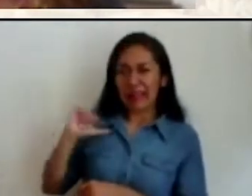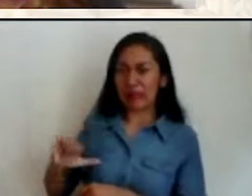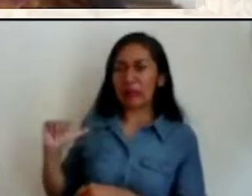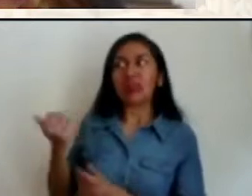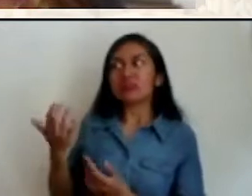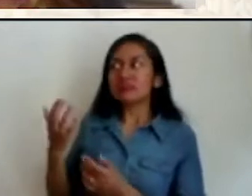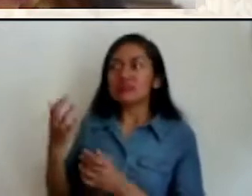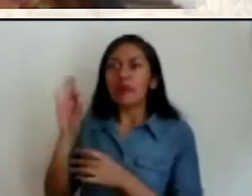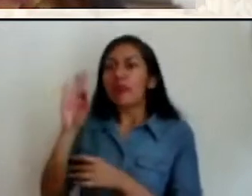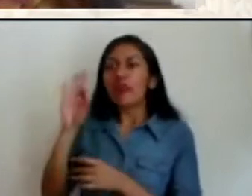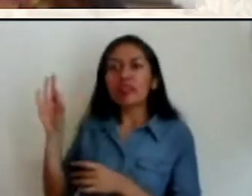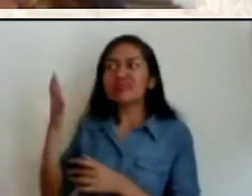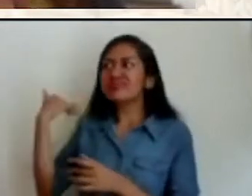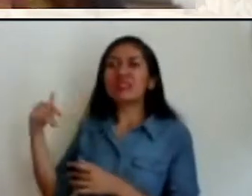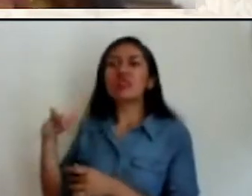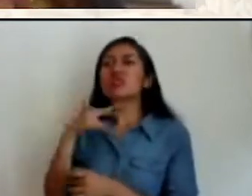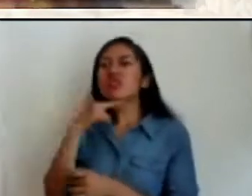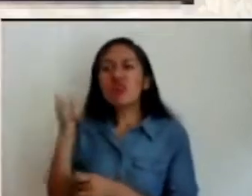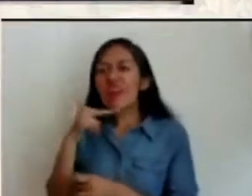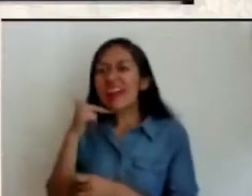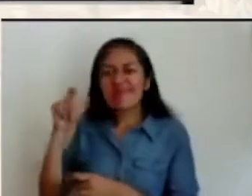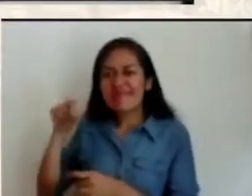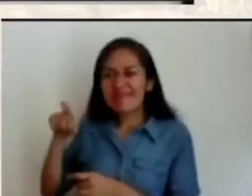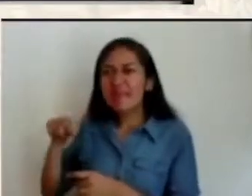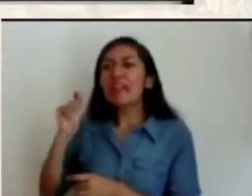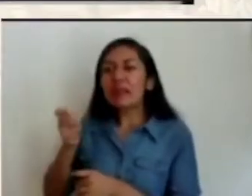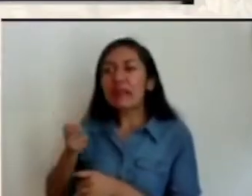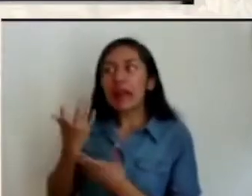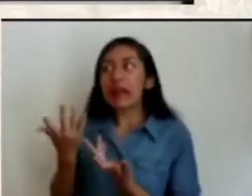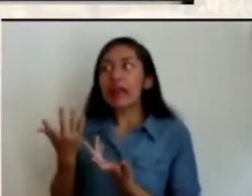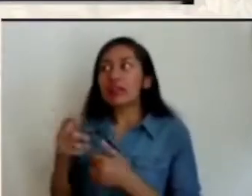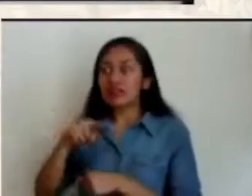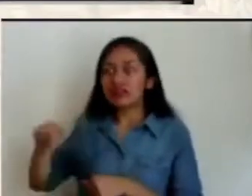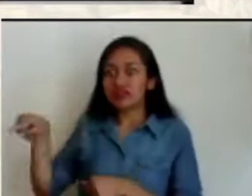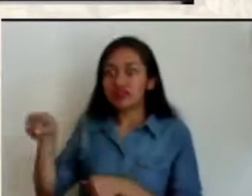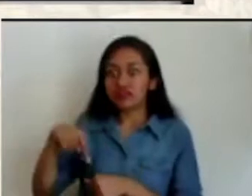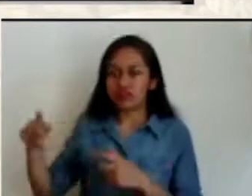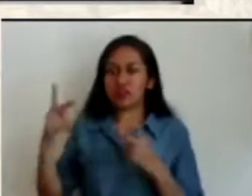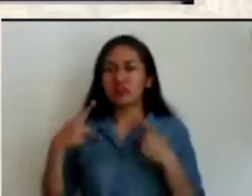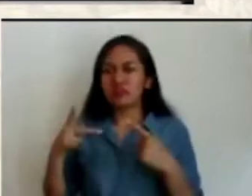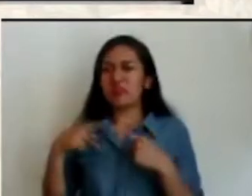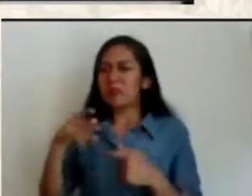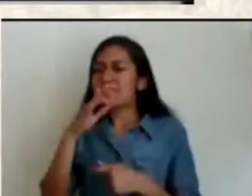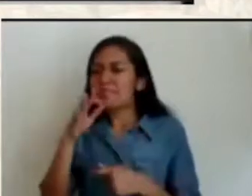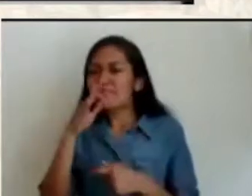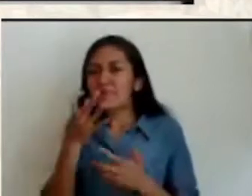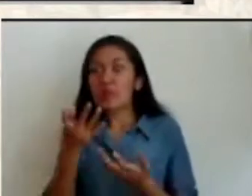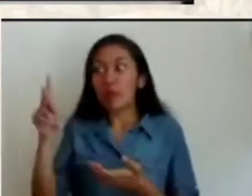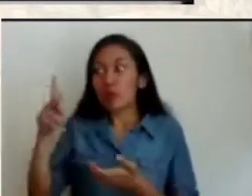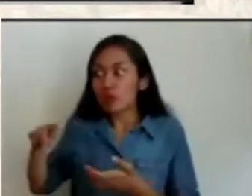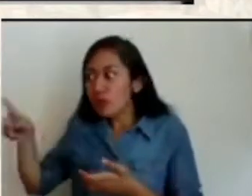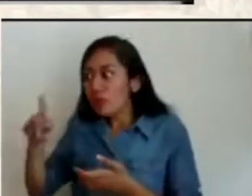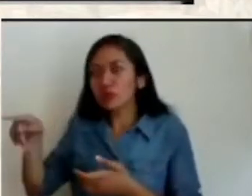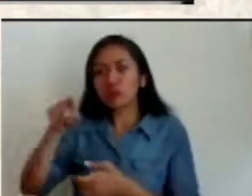Roma, in donde significava una inversione dei roles sociali, in donde le gentes del pueblo e los